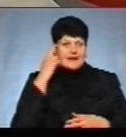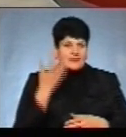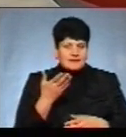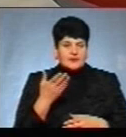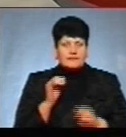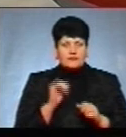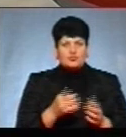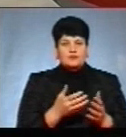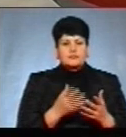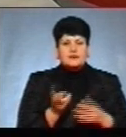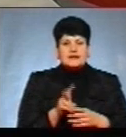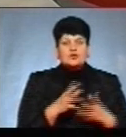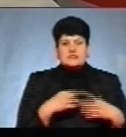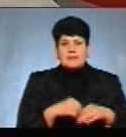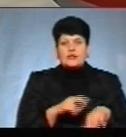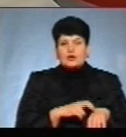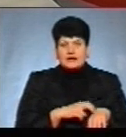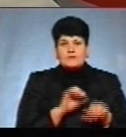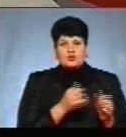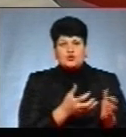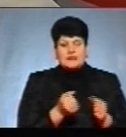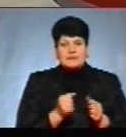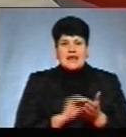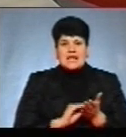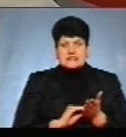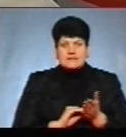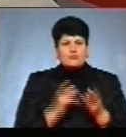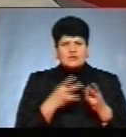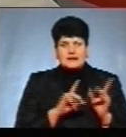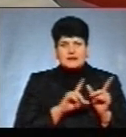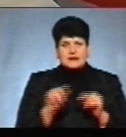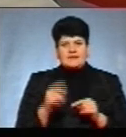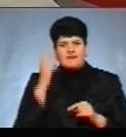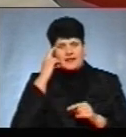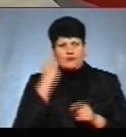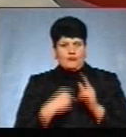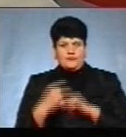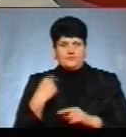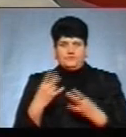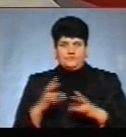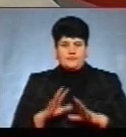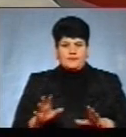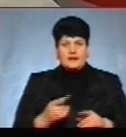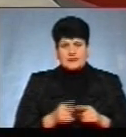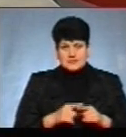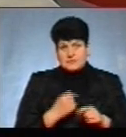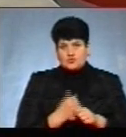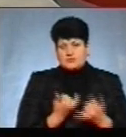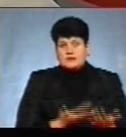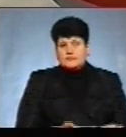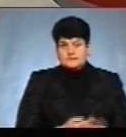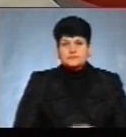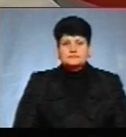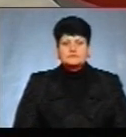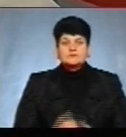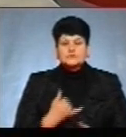сімейного лікаря, і він може отримати цей електронний рецепт і отримати, йому не треба виїхати на Київ до свого сімейного лікаря. Тобто це в такому режимі зараз